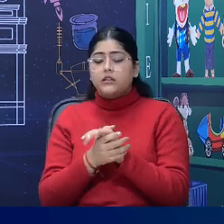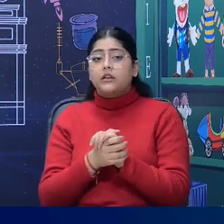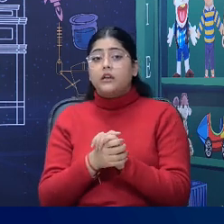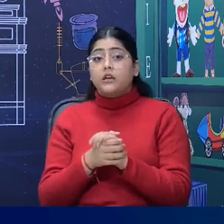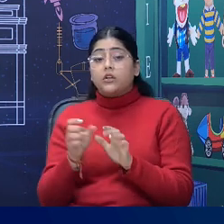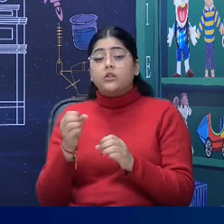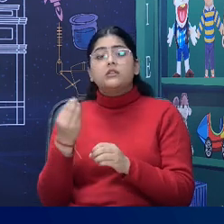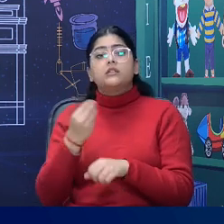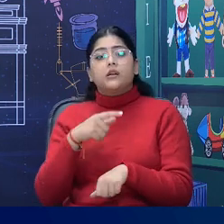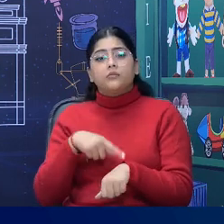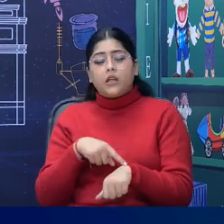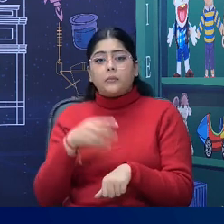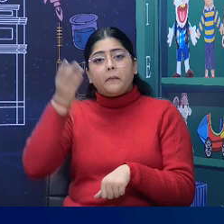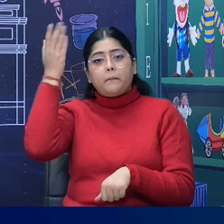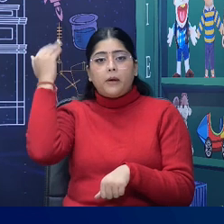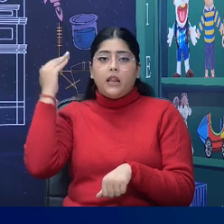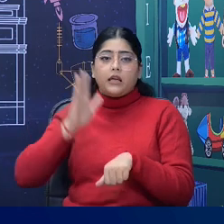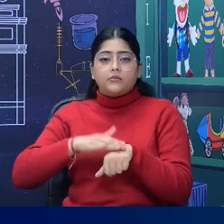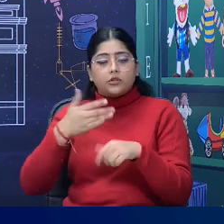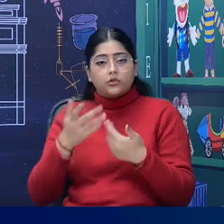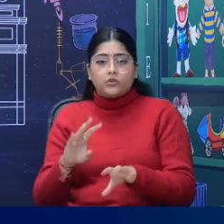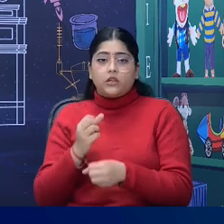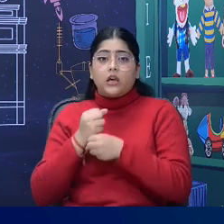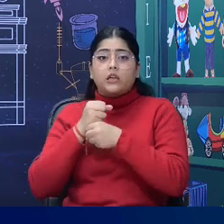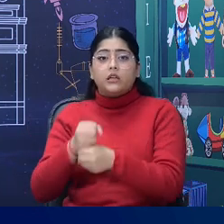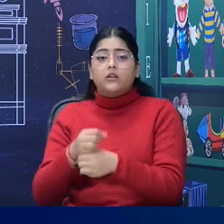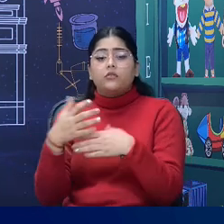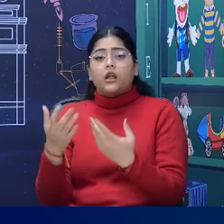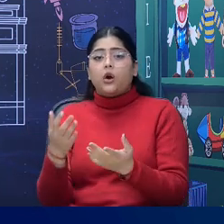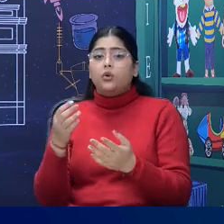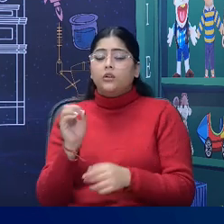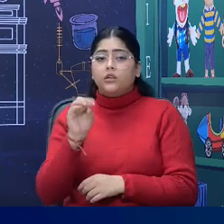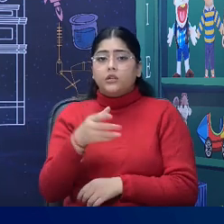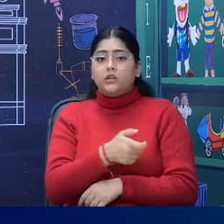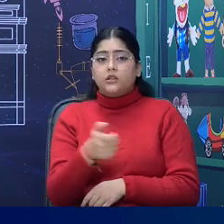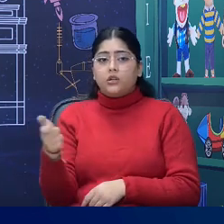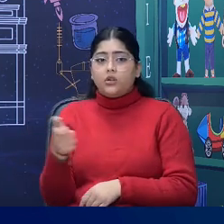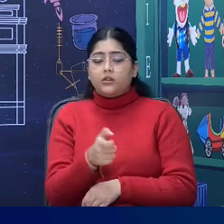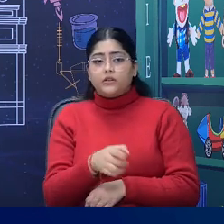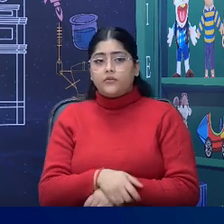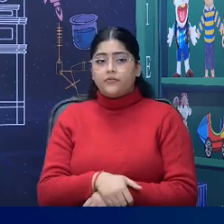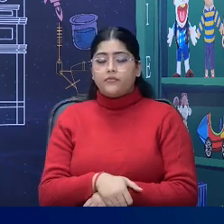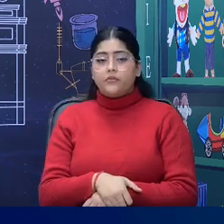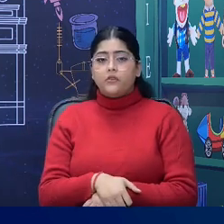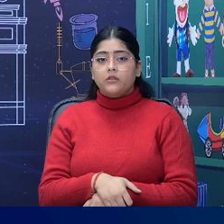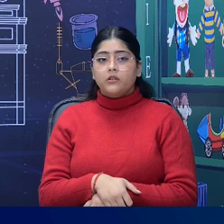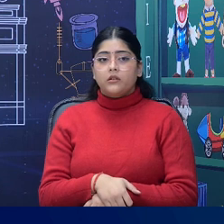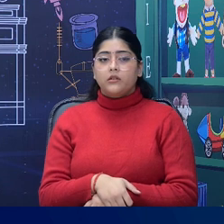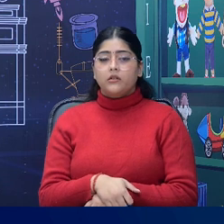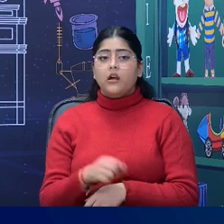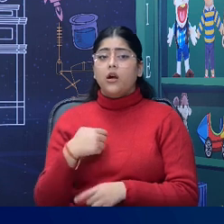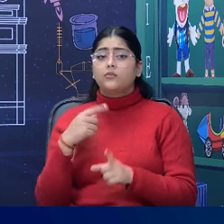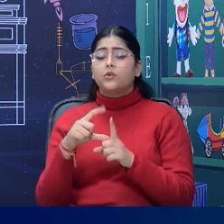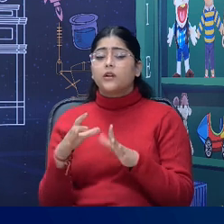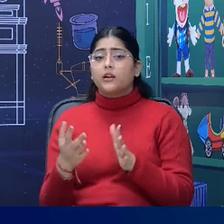तौर पर जो है ना जरूर टॉर्च भी दी गई होगी बिल्कुल बिल्कुल अभी पुराने टॉर्च भी रखे उसमें सेल डाल के इस्तेमाल किया करते थे और